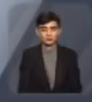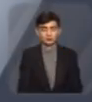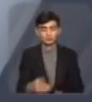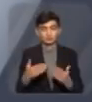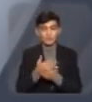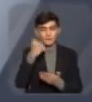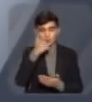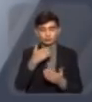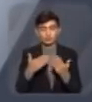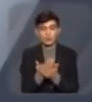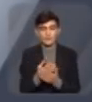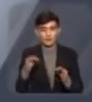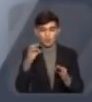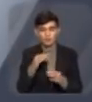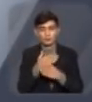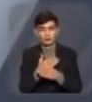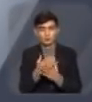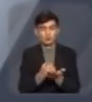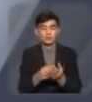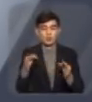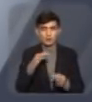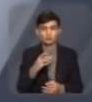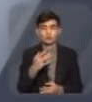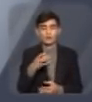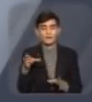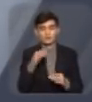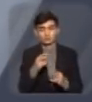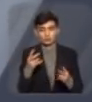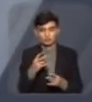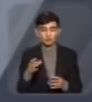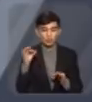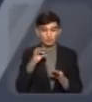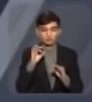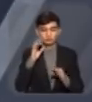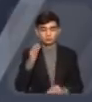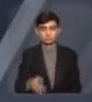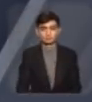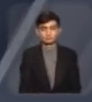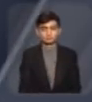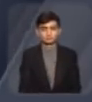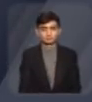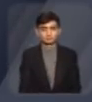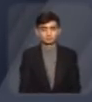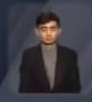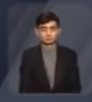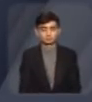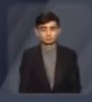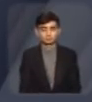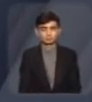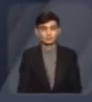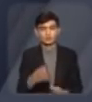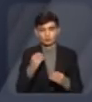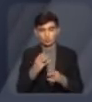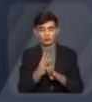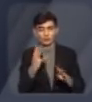Жаңа жыл, жаңа әлеуметтік көмек кімге қанша? А что за консультация здесь? Каждый человек будет по 30 минут в очереди здесь стоять. Тағы